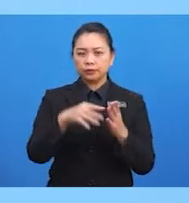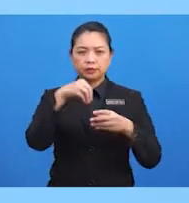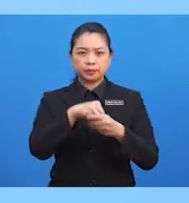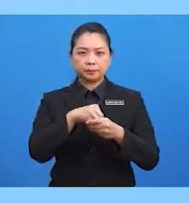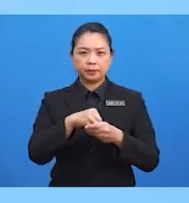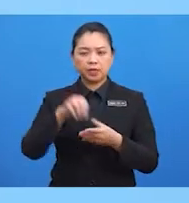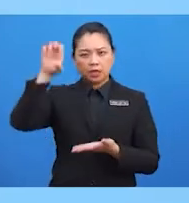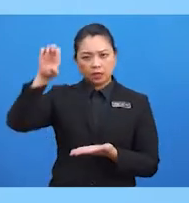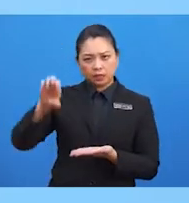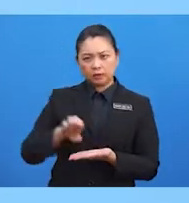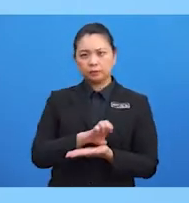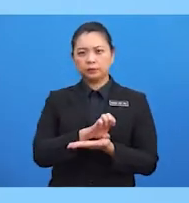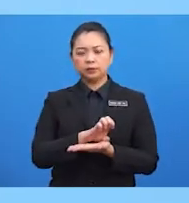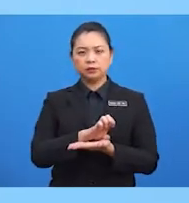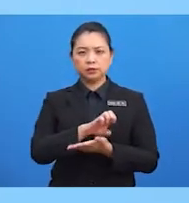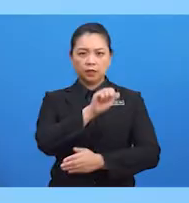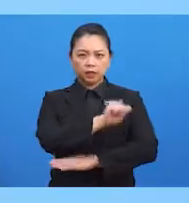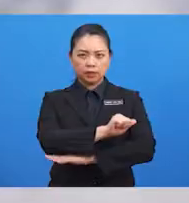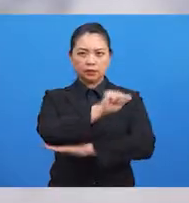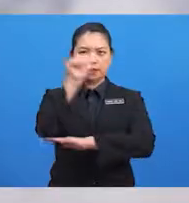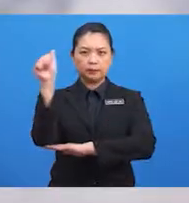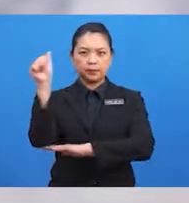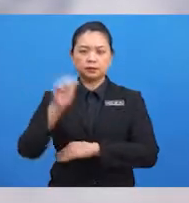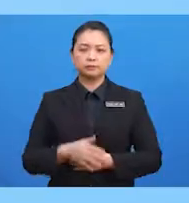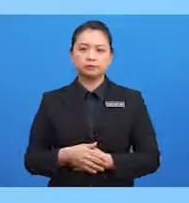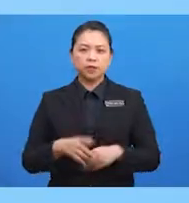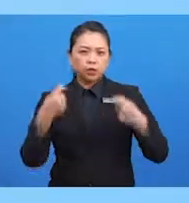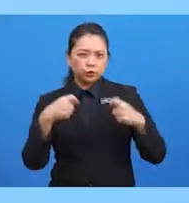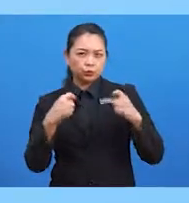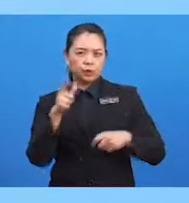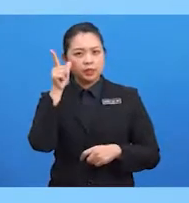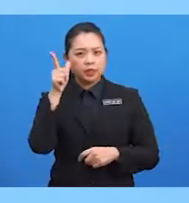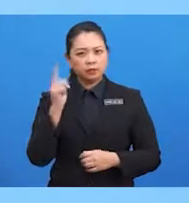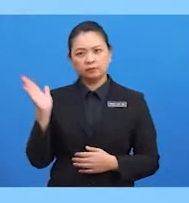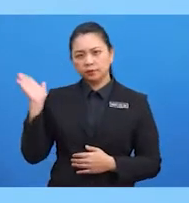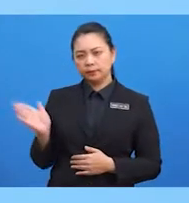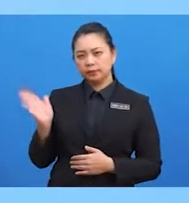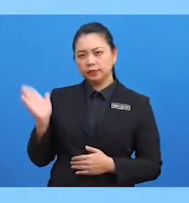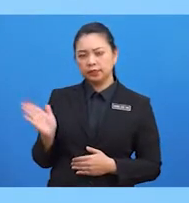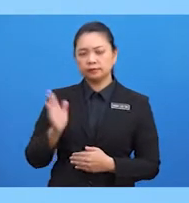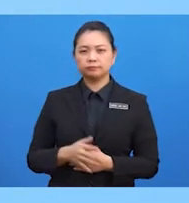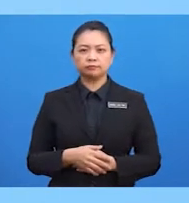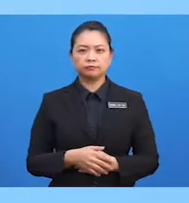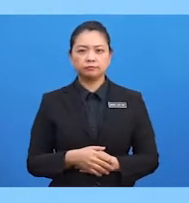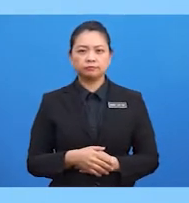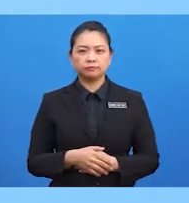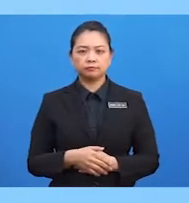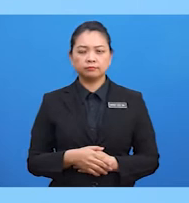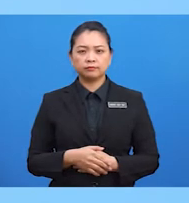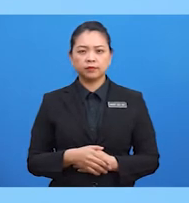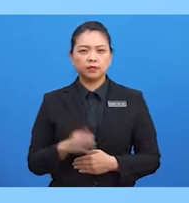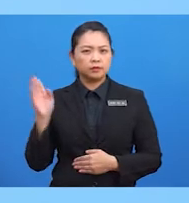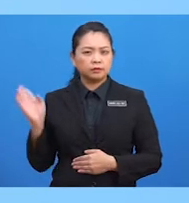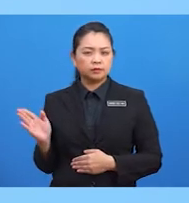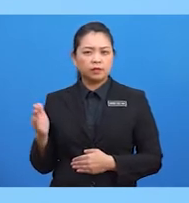dalam penerokaan angkasa lepas pula. Cuba lihat gambar-gambar yang dipaparkan di skrin. Ini